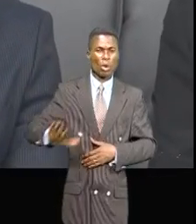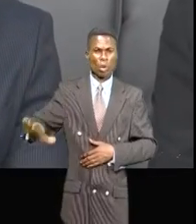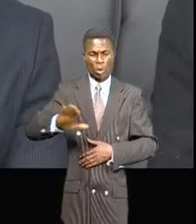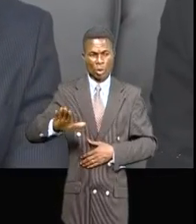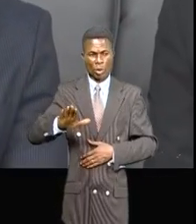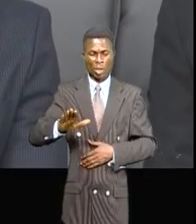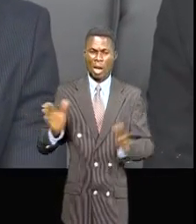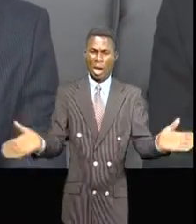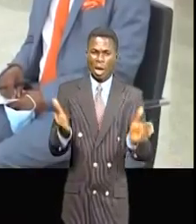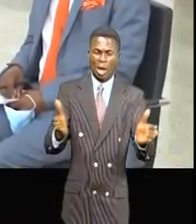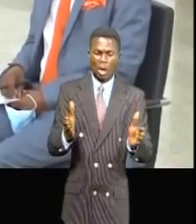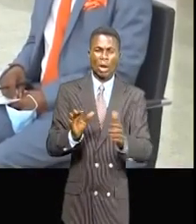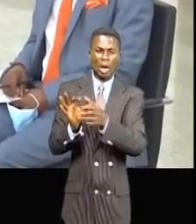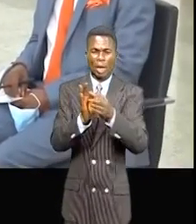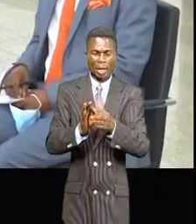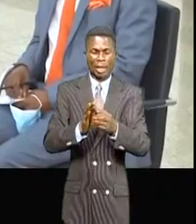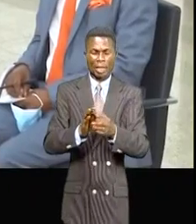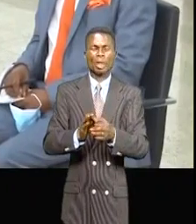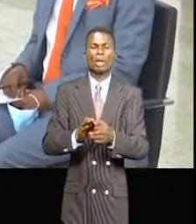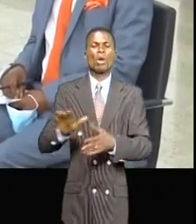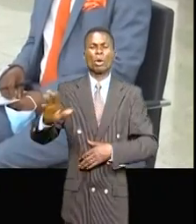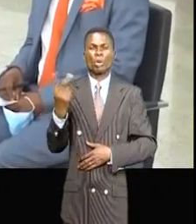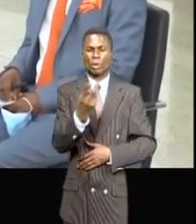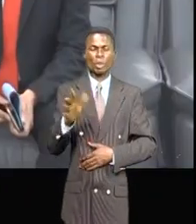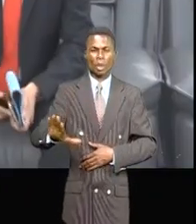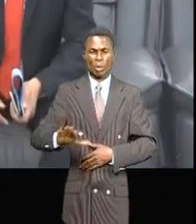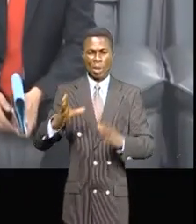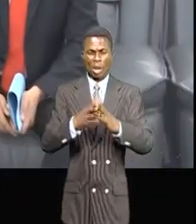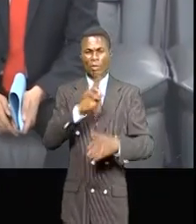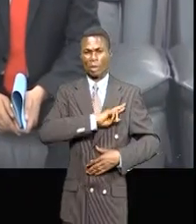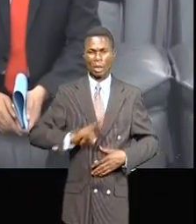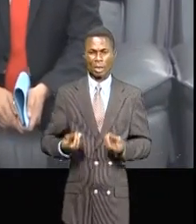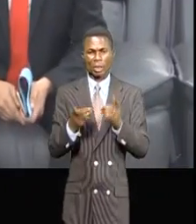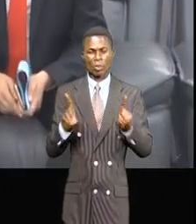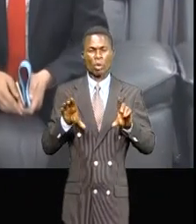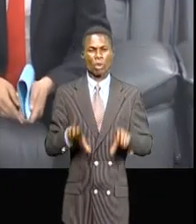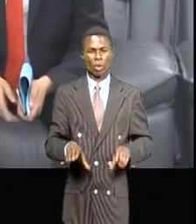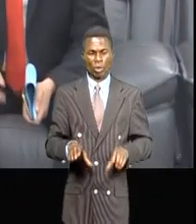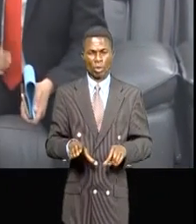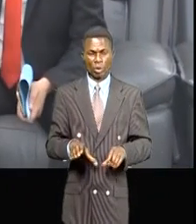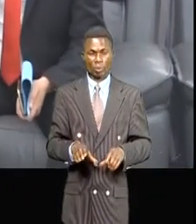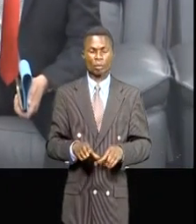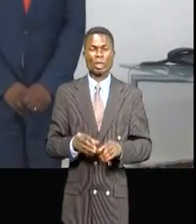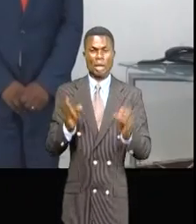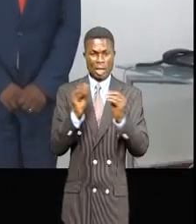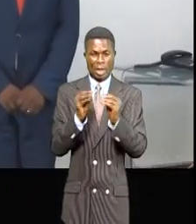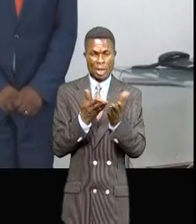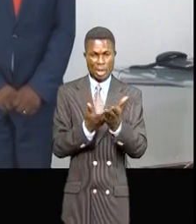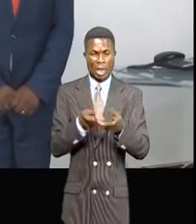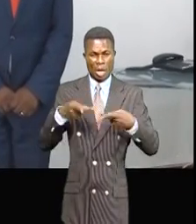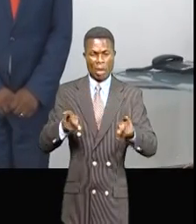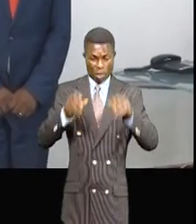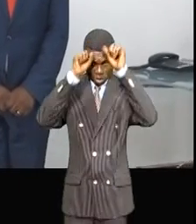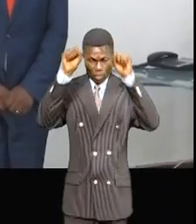de réactiver la diplomatie parlementaire agissante avec la République démocratique du Congo. Cette audience a permis au président du